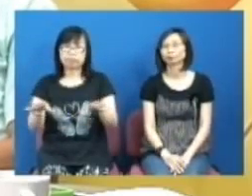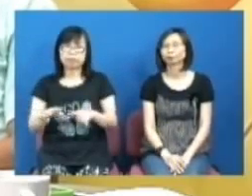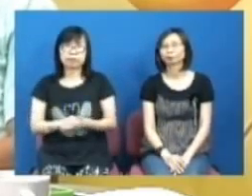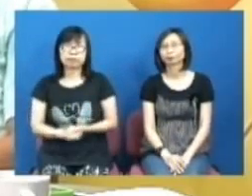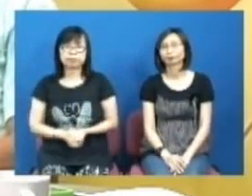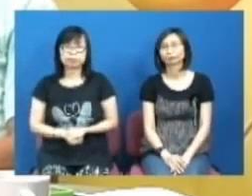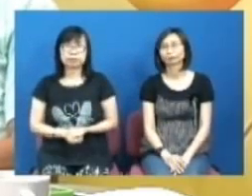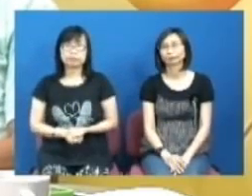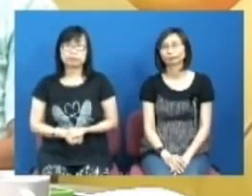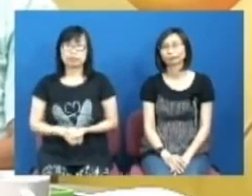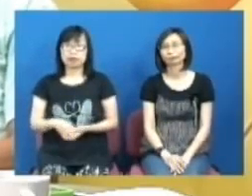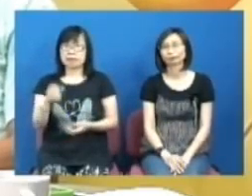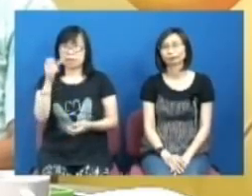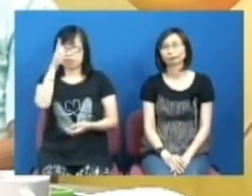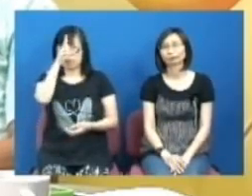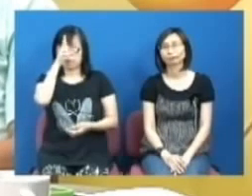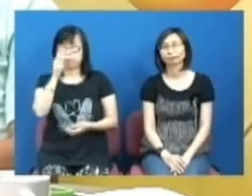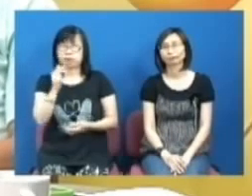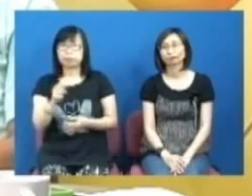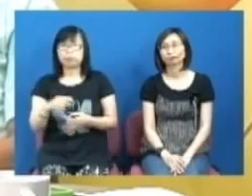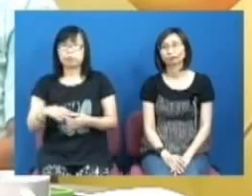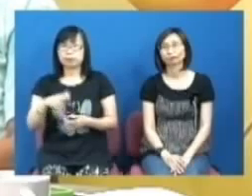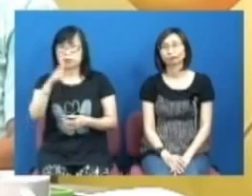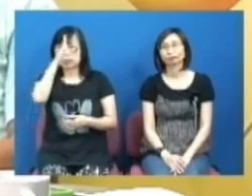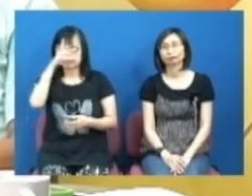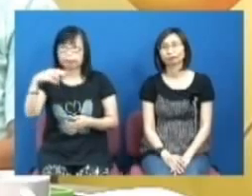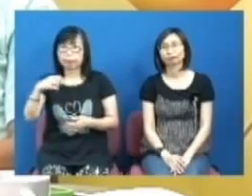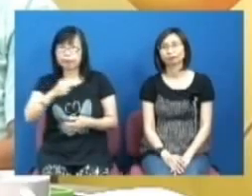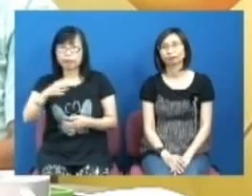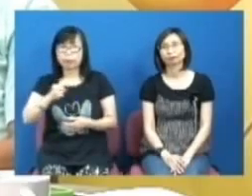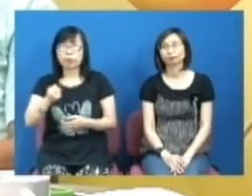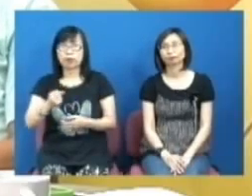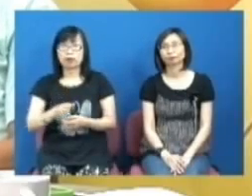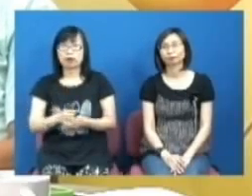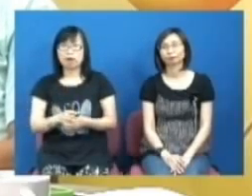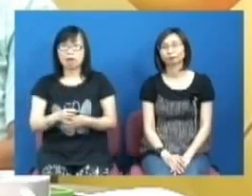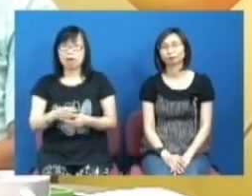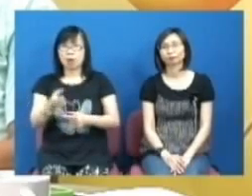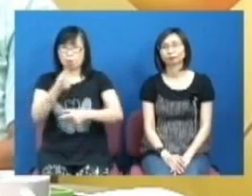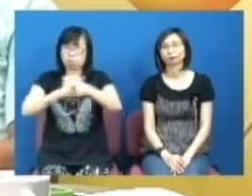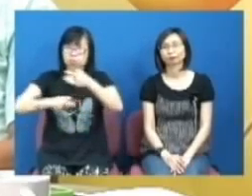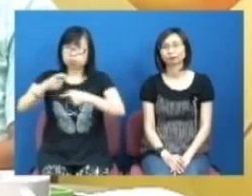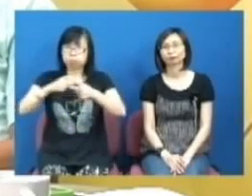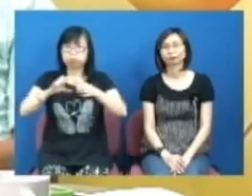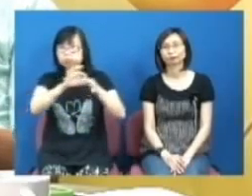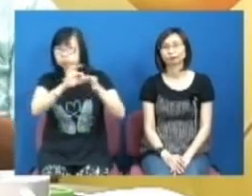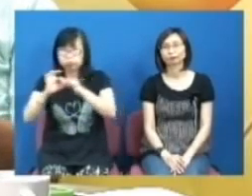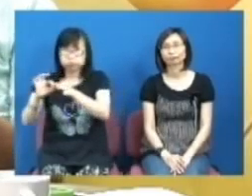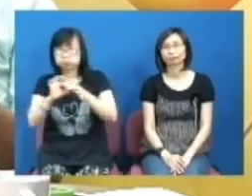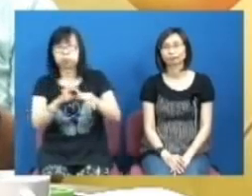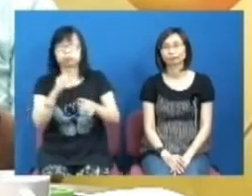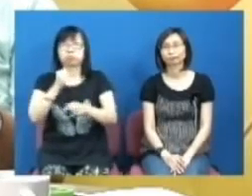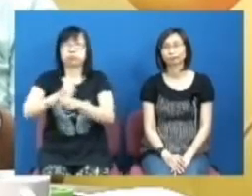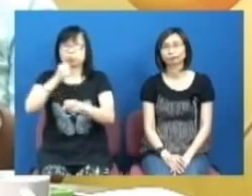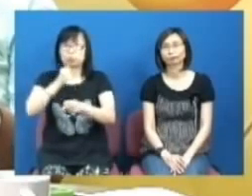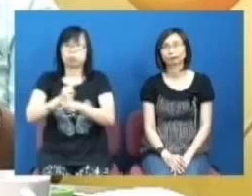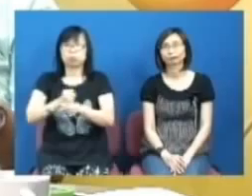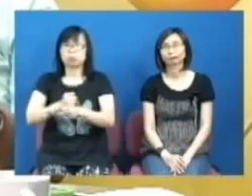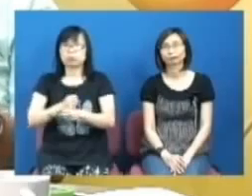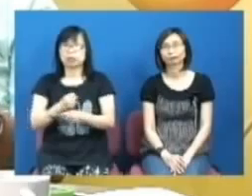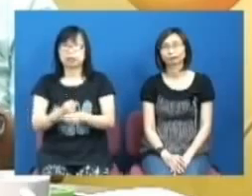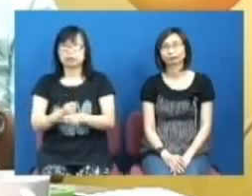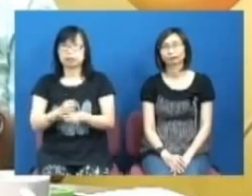說特區政府那個官商勾結那個小圈子選舉造成的